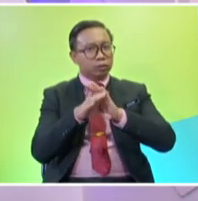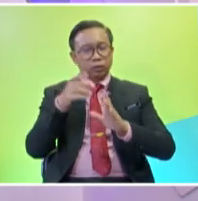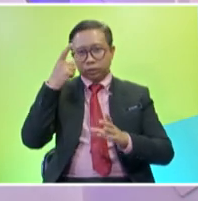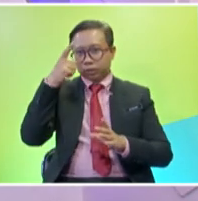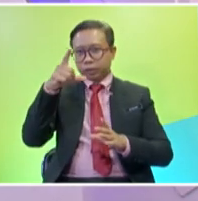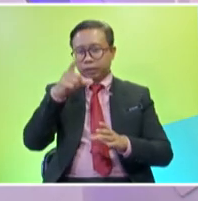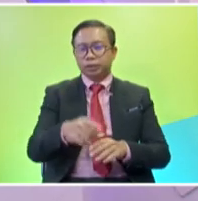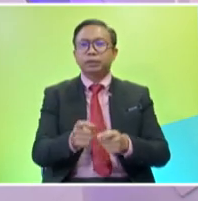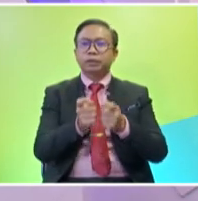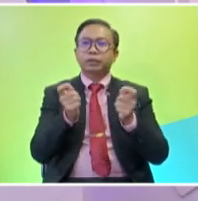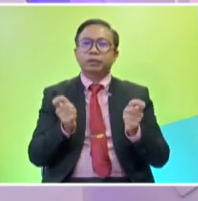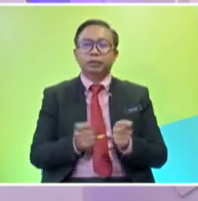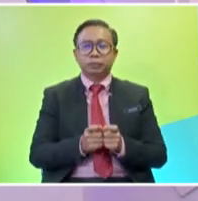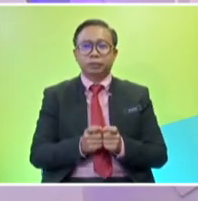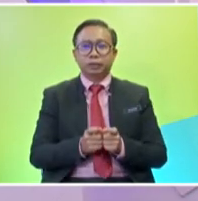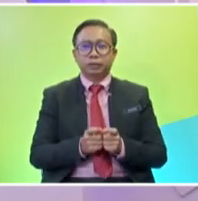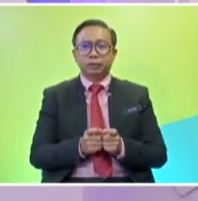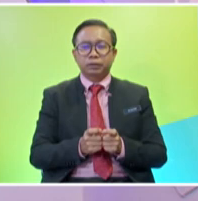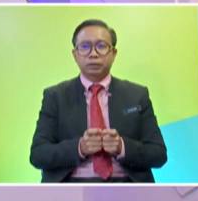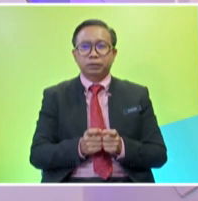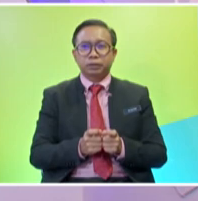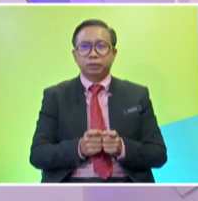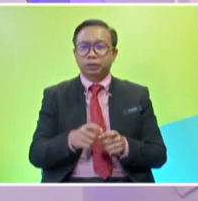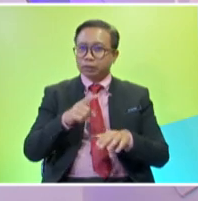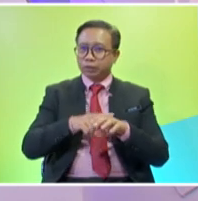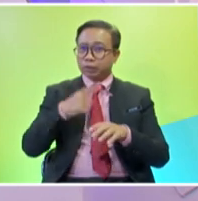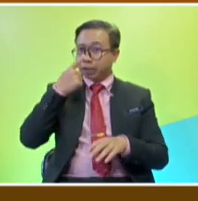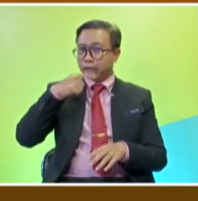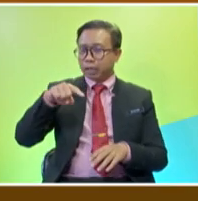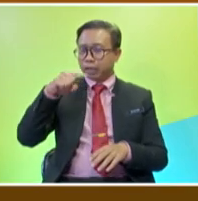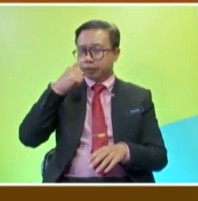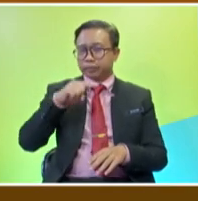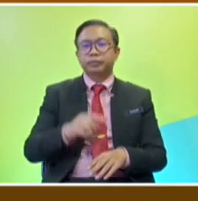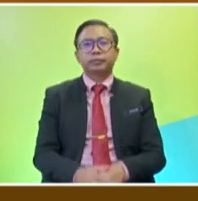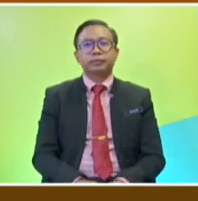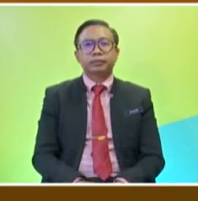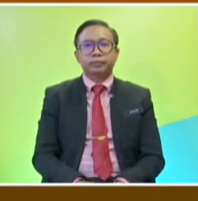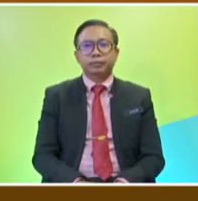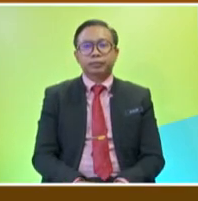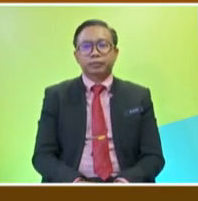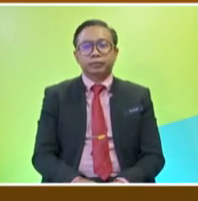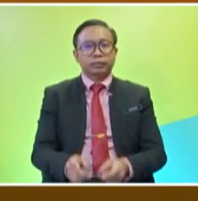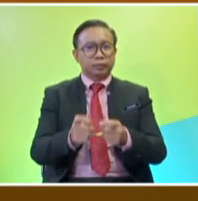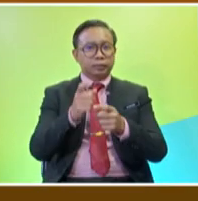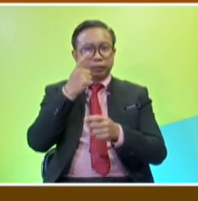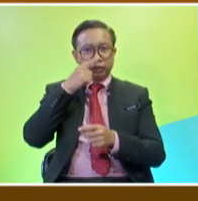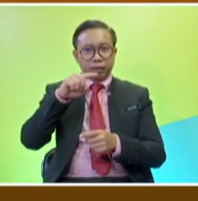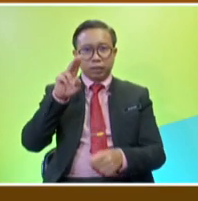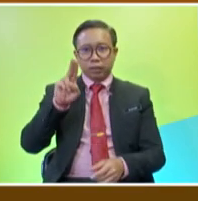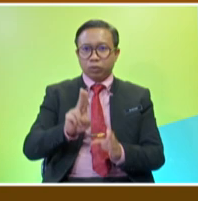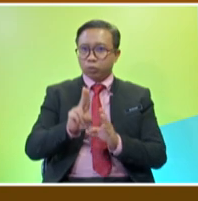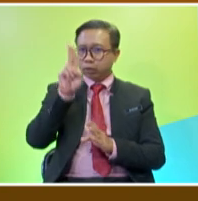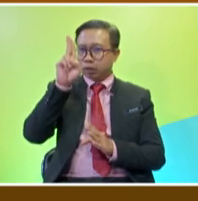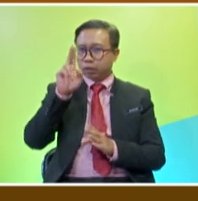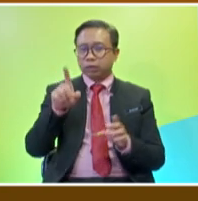di Youtube kawasan Irwana Irwan nasional Pak di Thailand ini terletak di kawasan Thailand yaitu berdekatan dengan